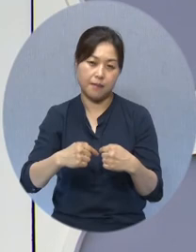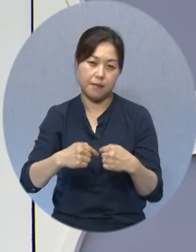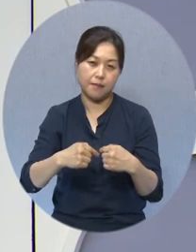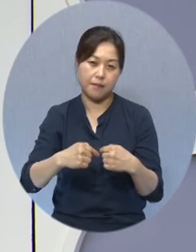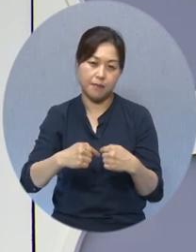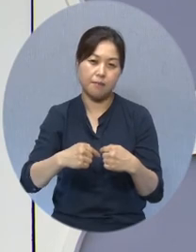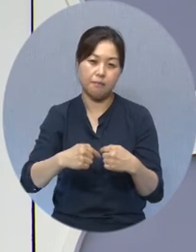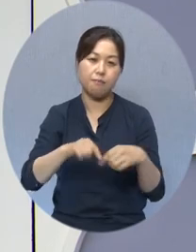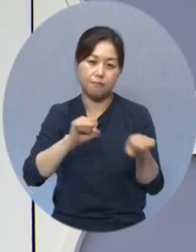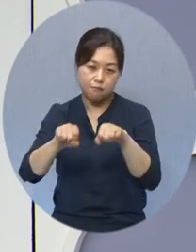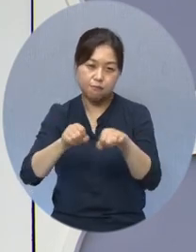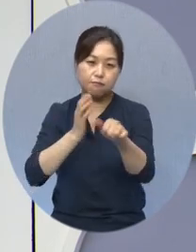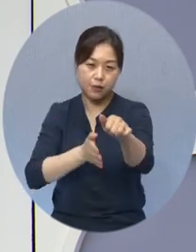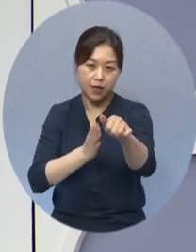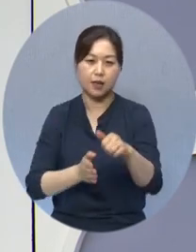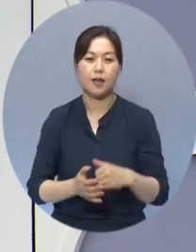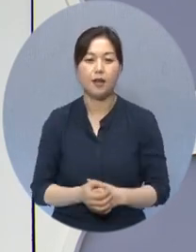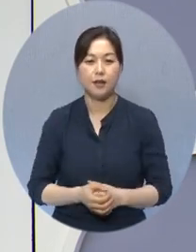지금